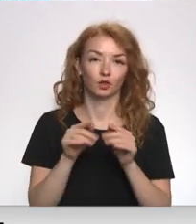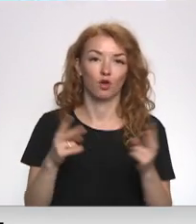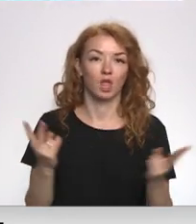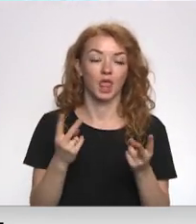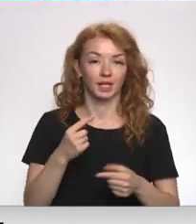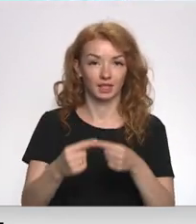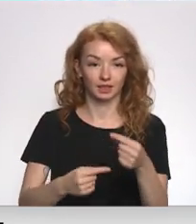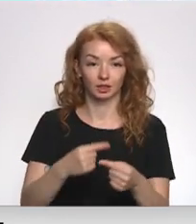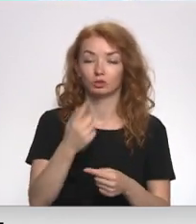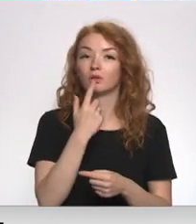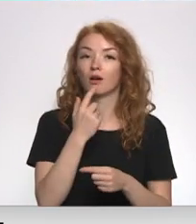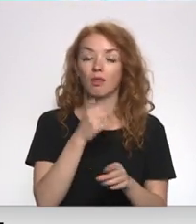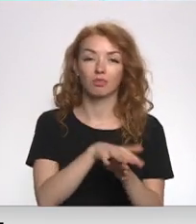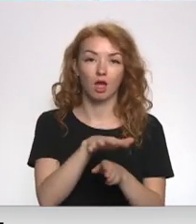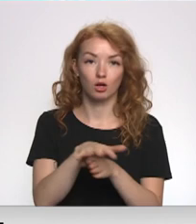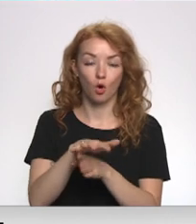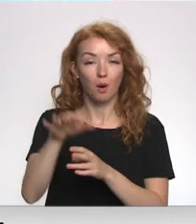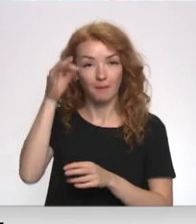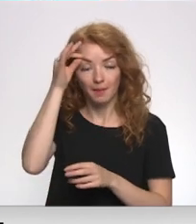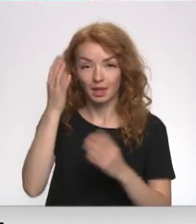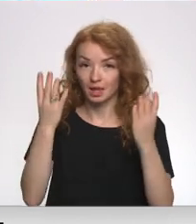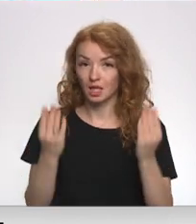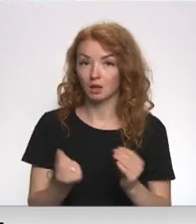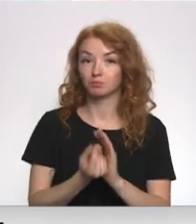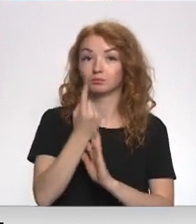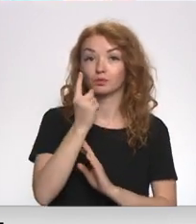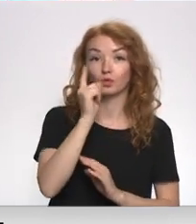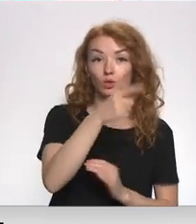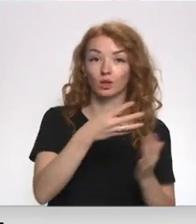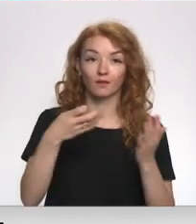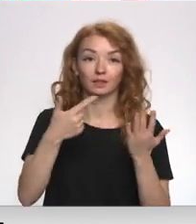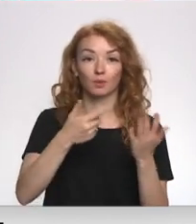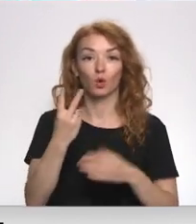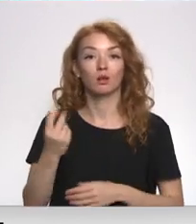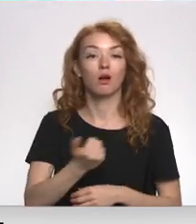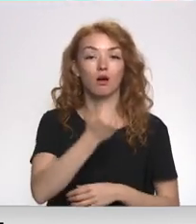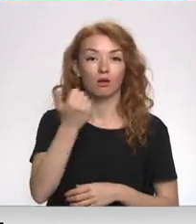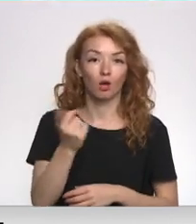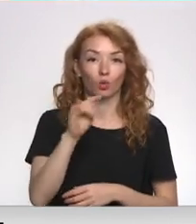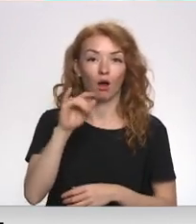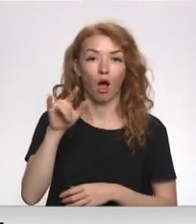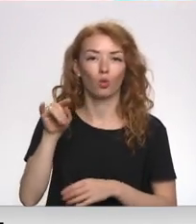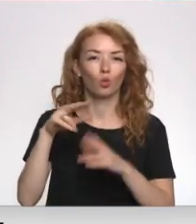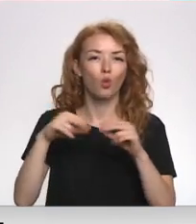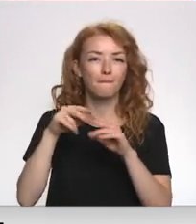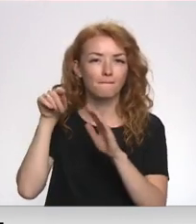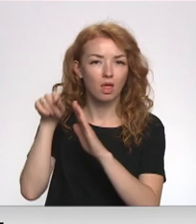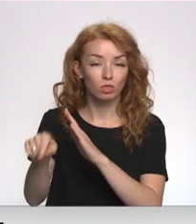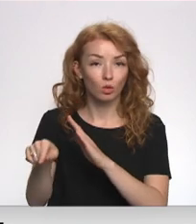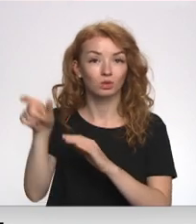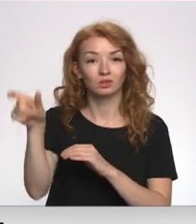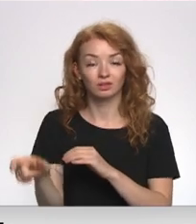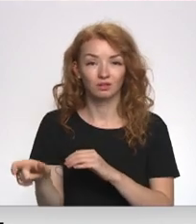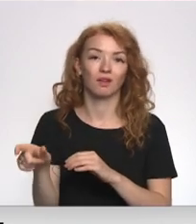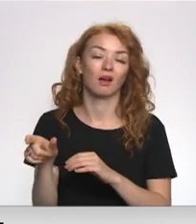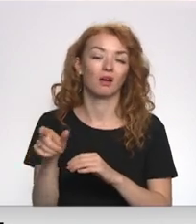tradīcija. Sarkanā terora piemiņu diena radās 72. Gadā Urālu nometnē, un tur politi ieslodzītie, kuru